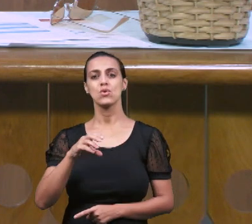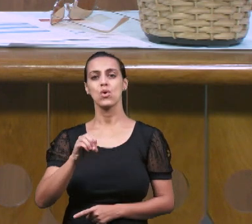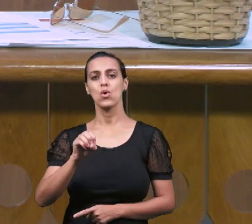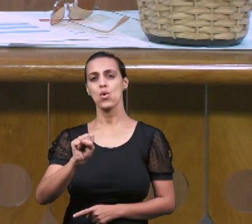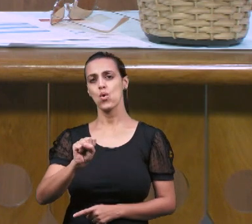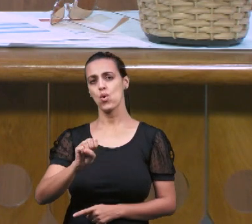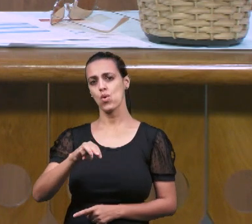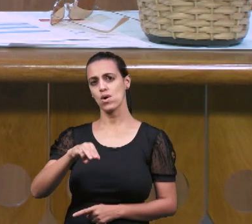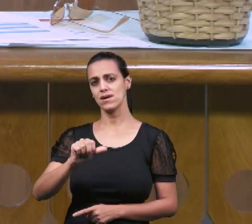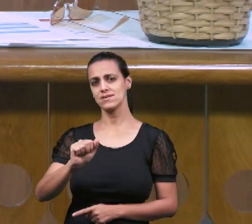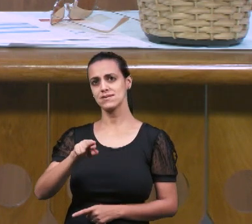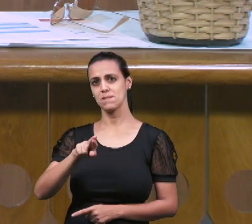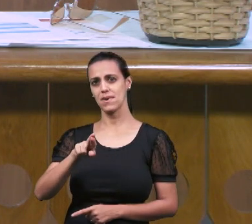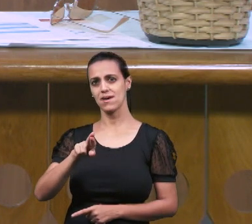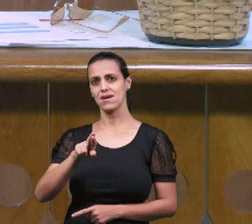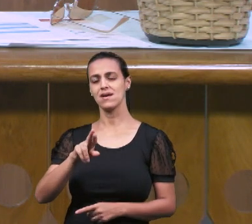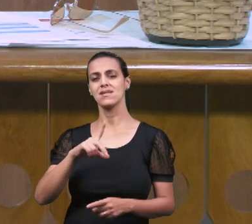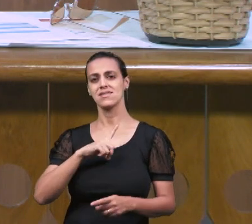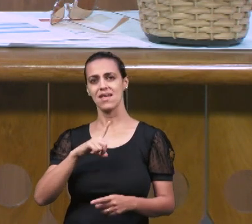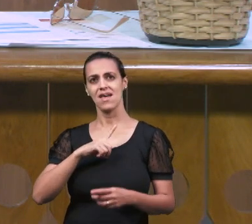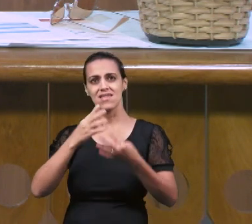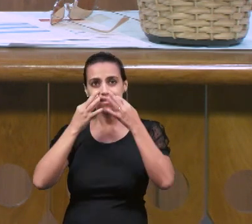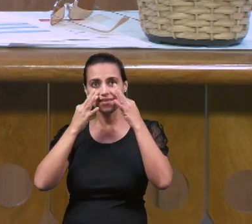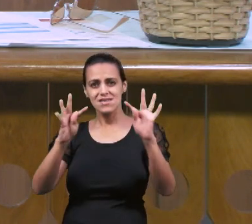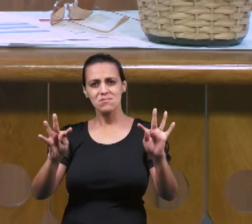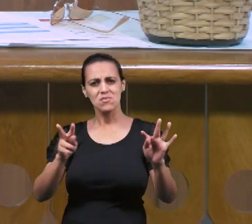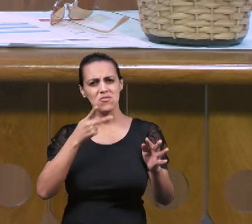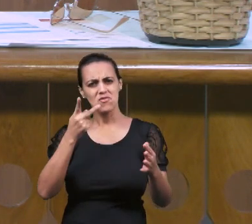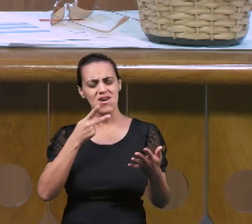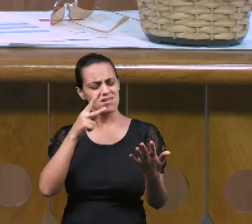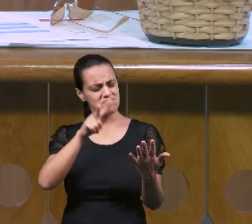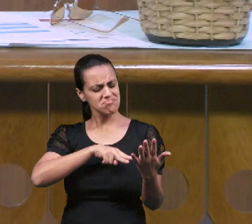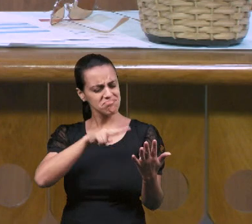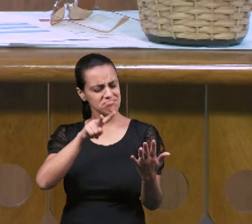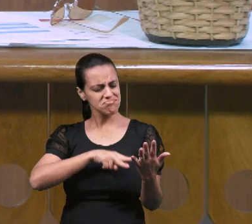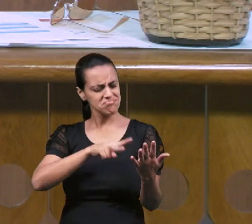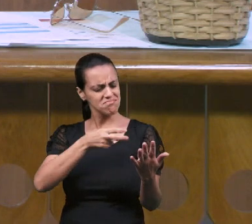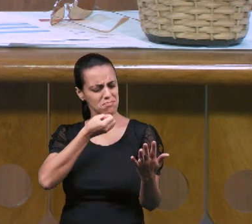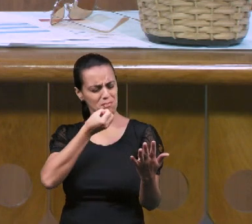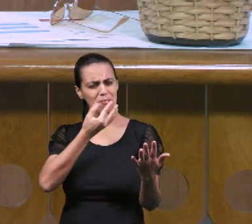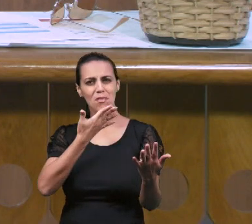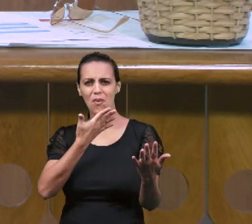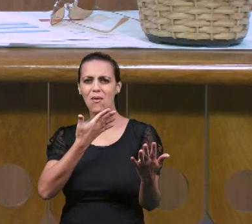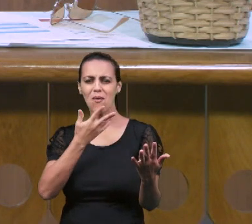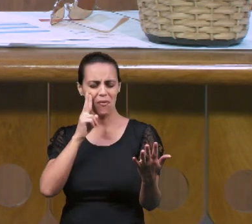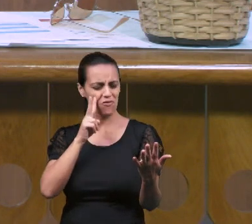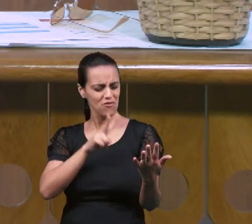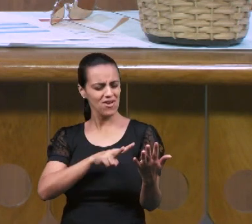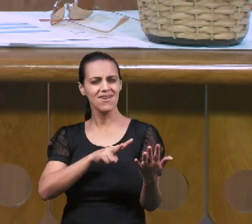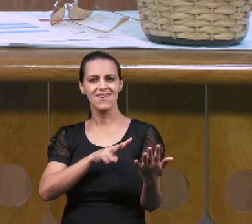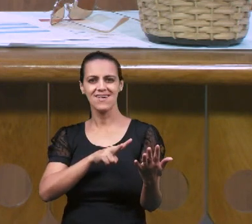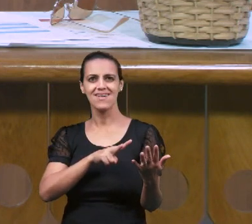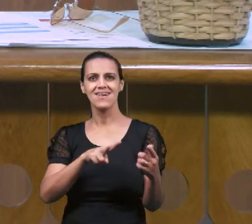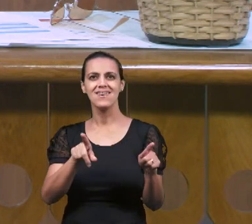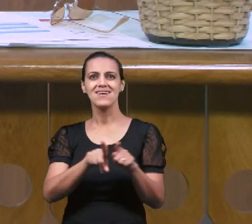son témoignage, comme il est bien d'entendre ici ses frères, n'est-ce pas? De 9 ans